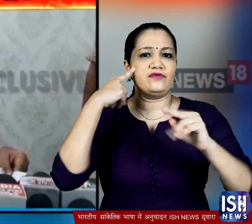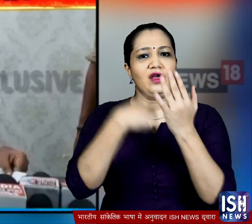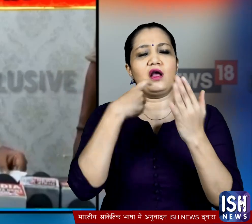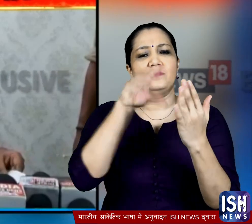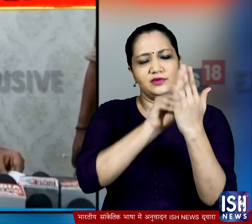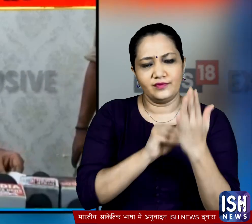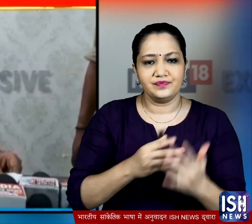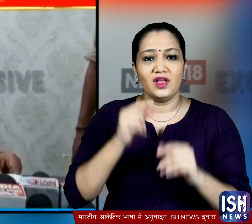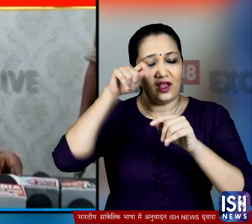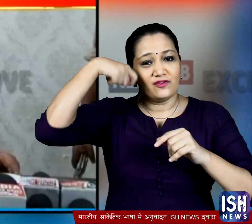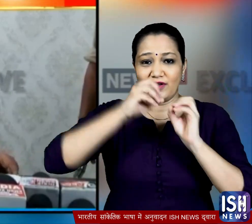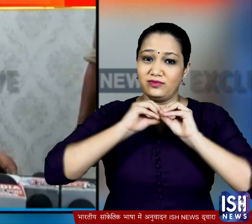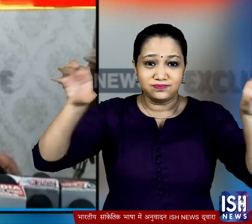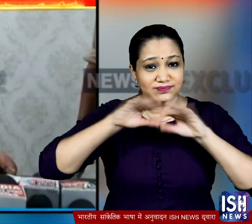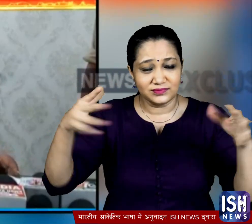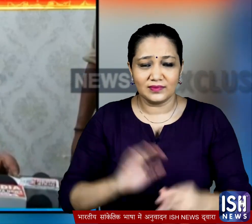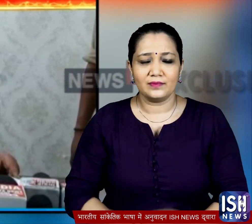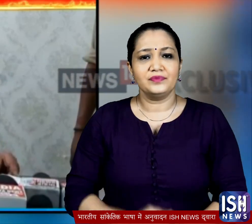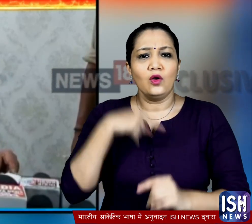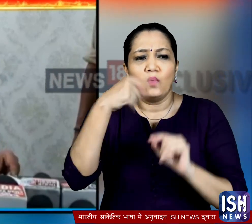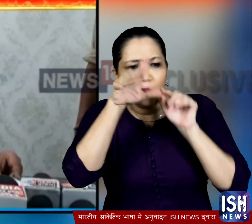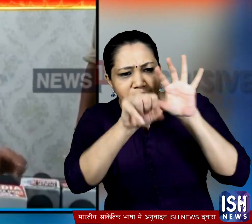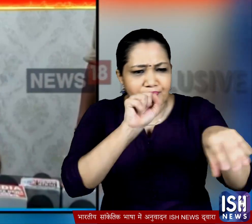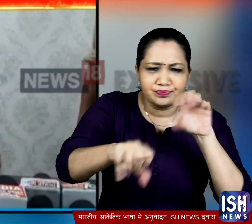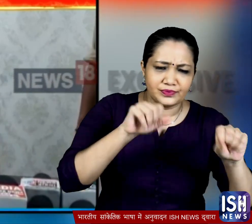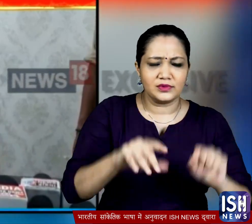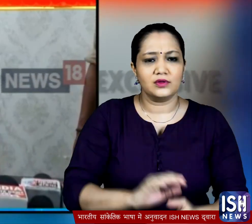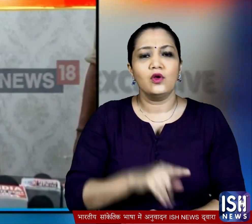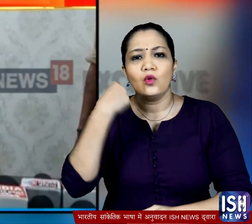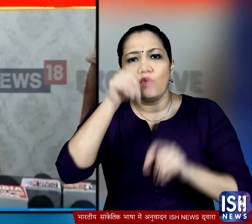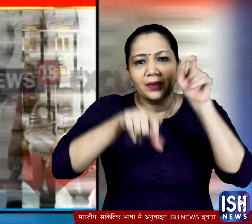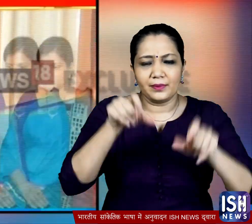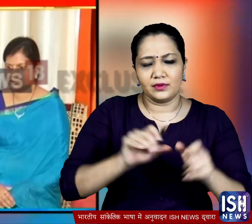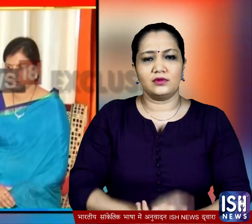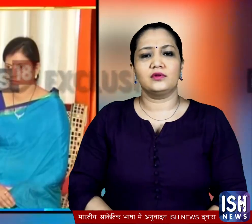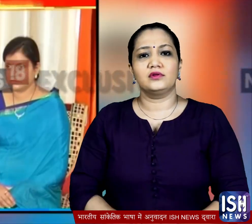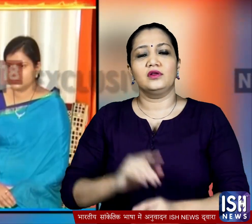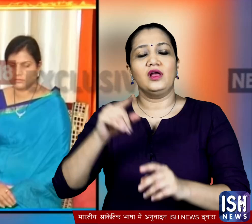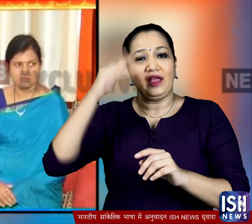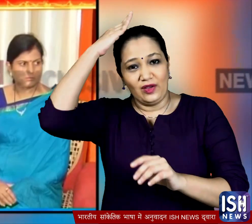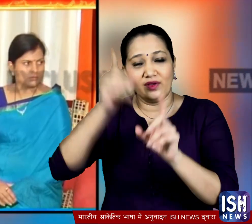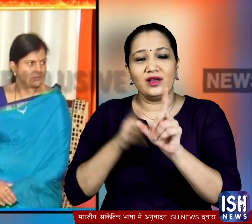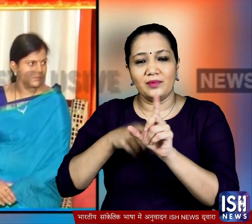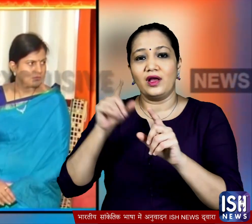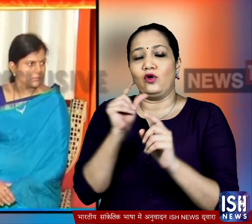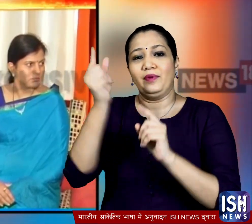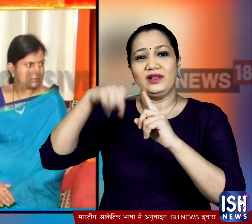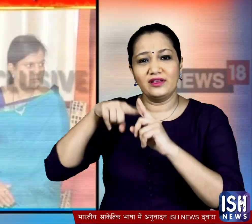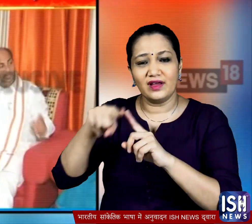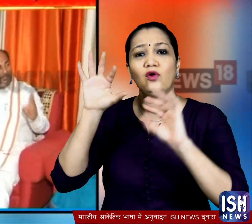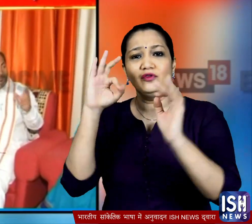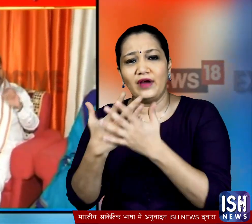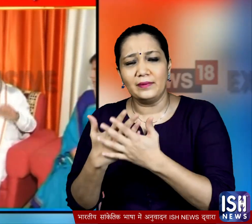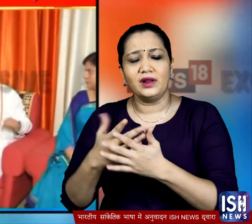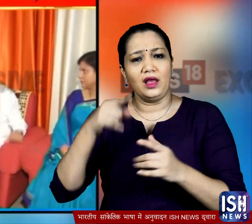जो भी वीडियो वायरल हुआ है उसमें आइडेंटिफाई कराया जा रहा है कि कौन लोग थे। वहीं योगी सरकार में मंत्री उपेंद्र तिवारी